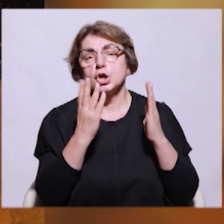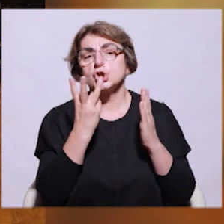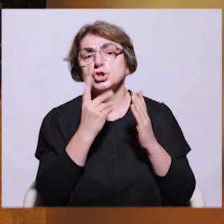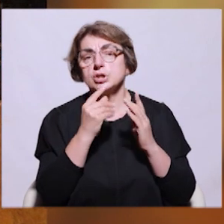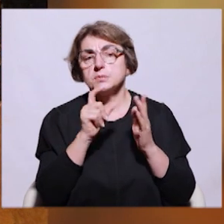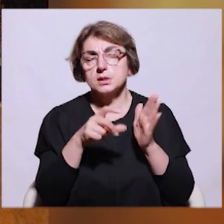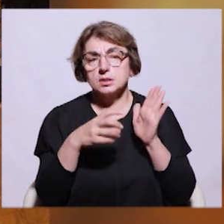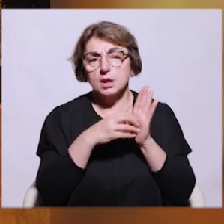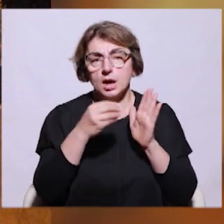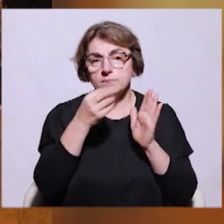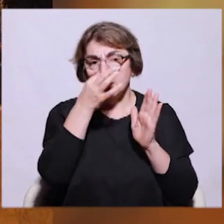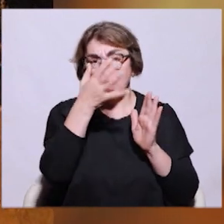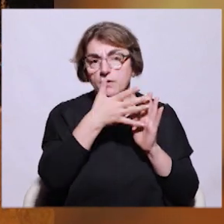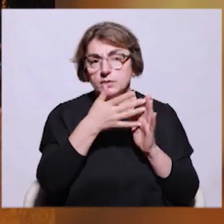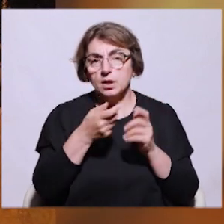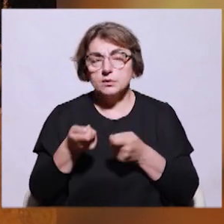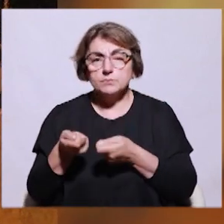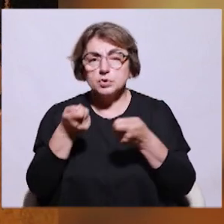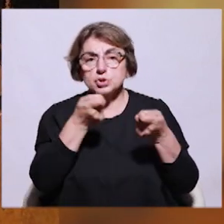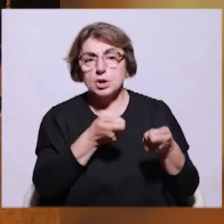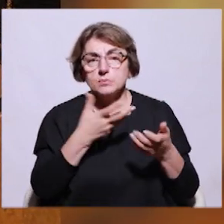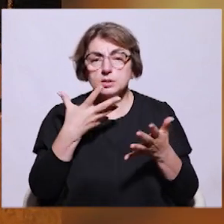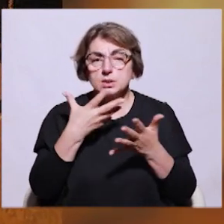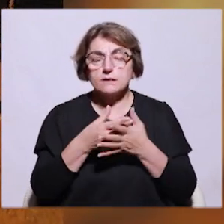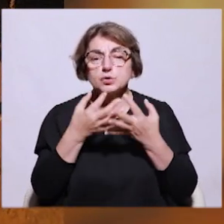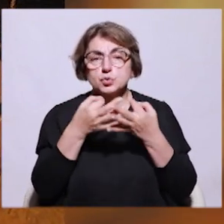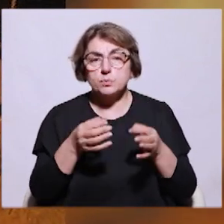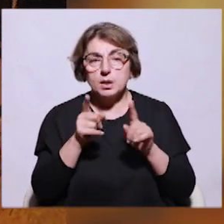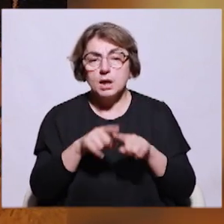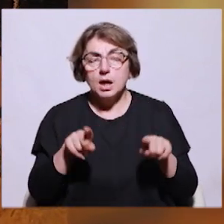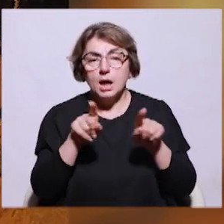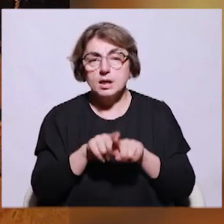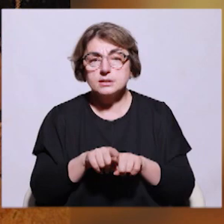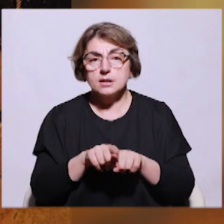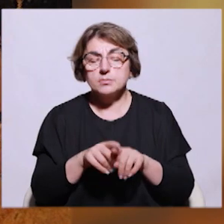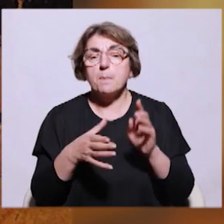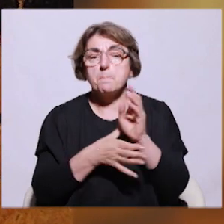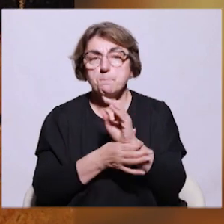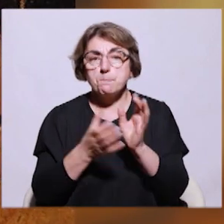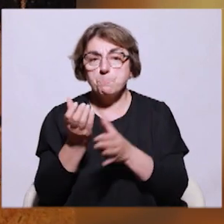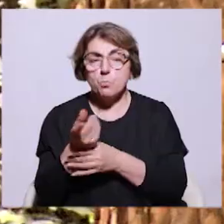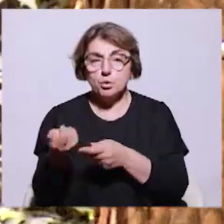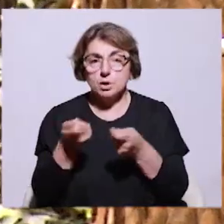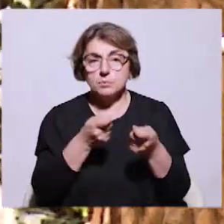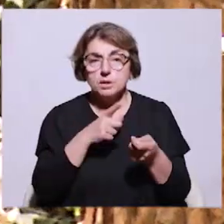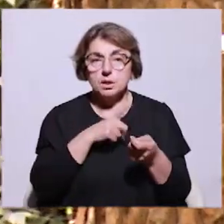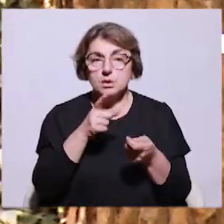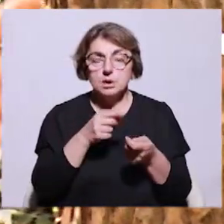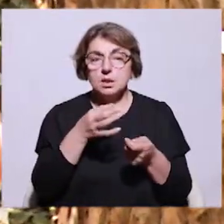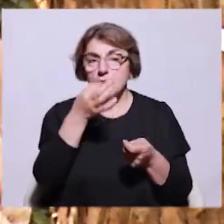ხედავთ აფრიკელს. ჩამოყავდათ როგორც თავისუფალი, ასევე მონები. მათ შორის